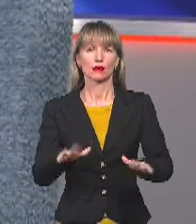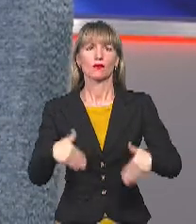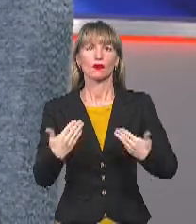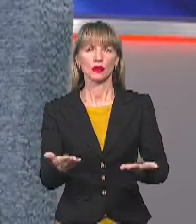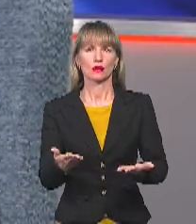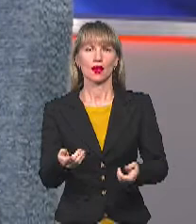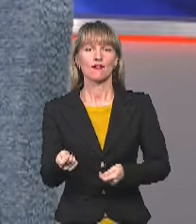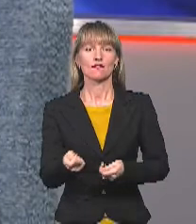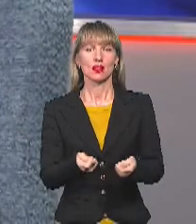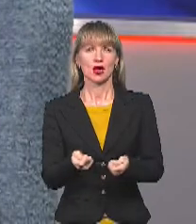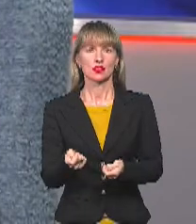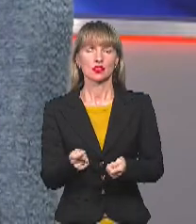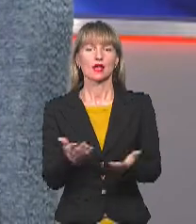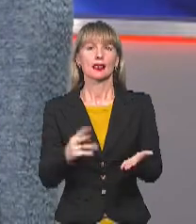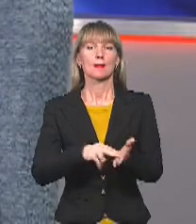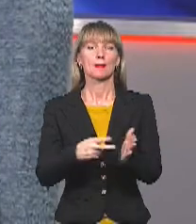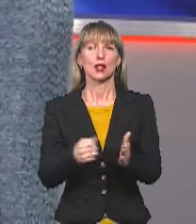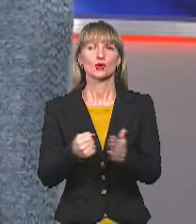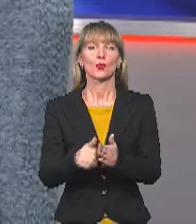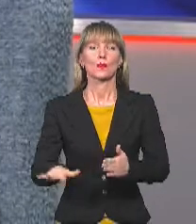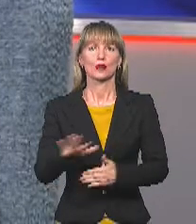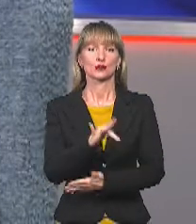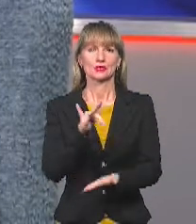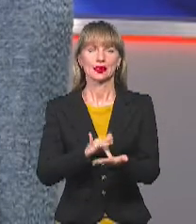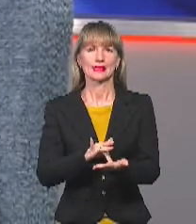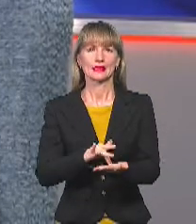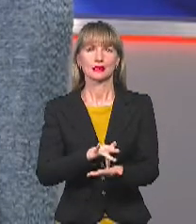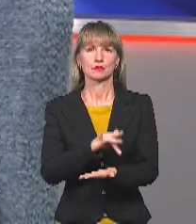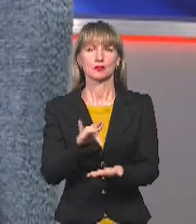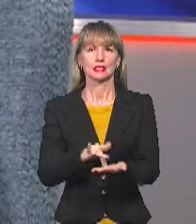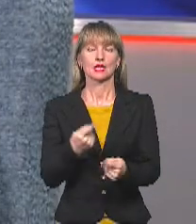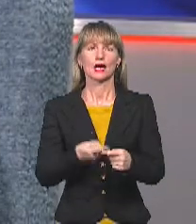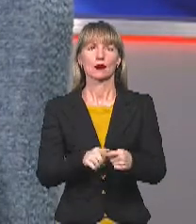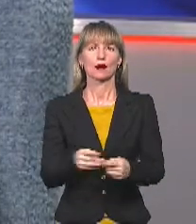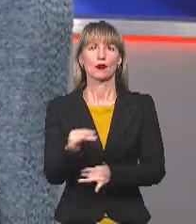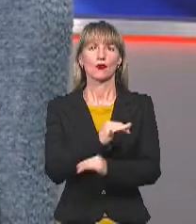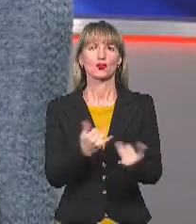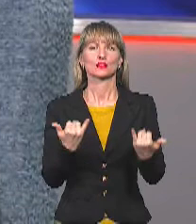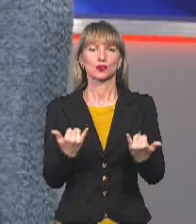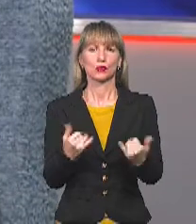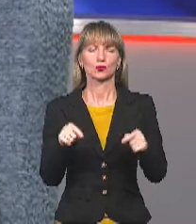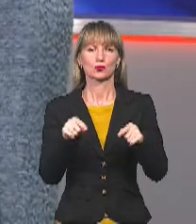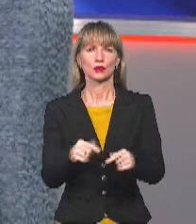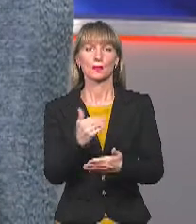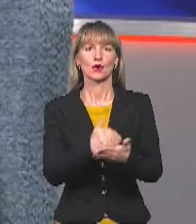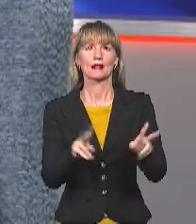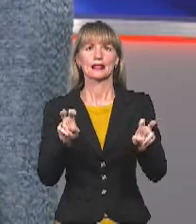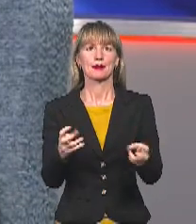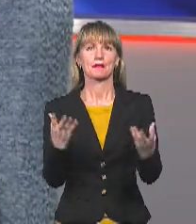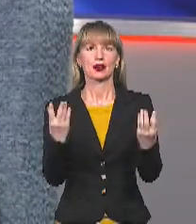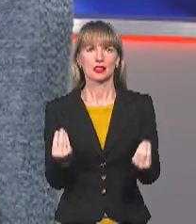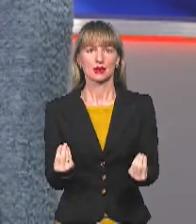влада? Які плани щодо площі у центрі міста? Про все це ми поговоримо сьогодні у студії програми «Тема